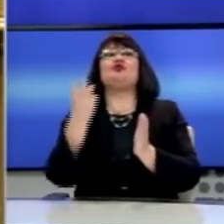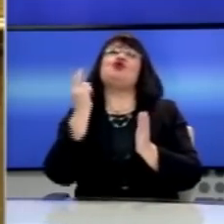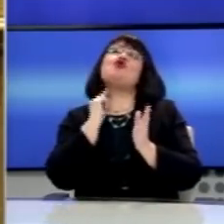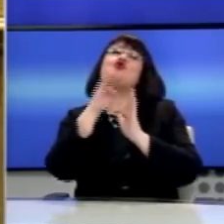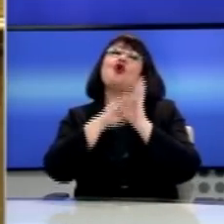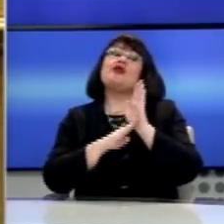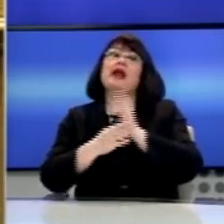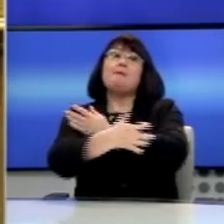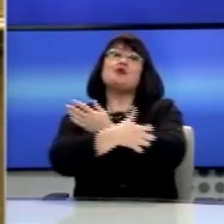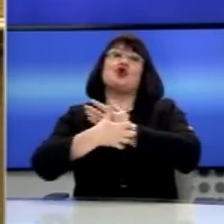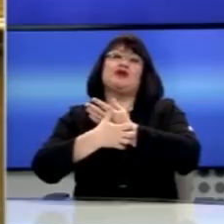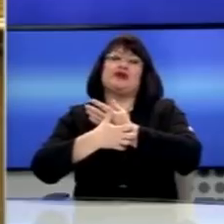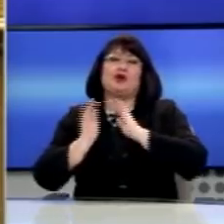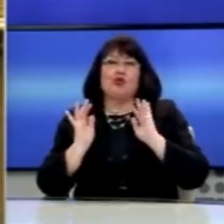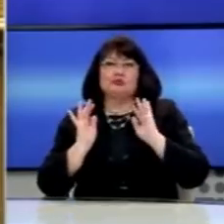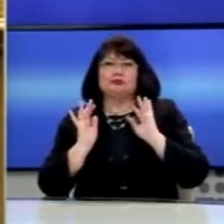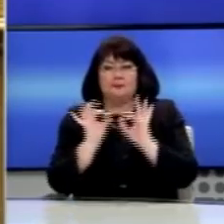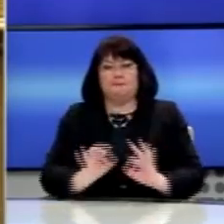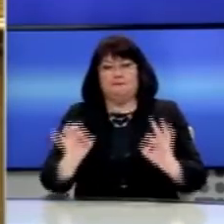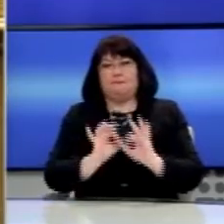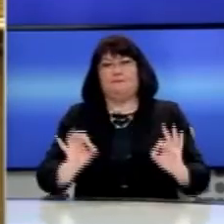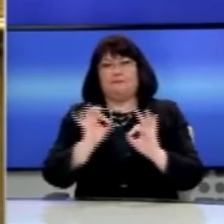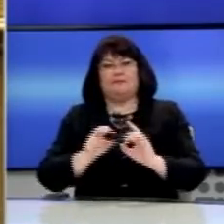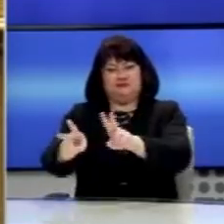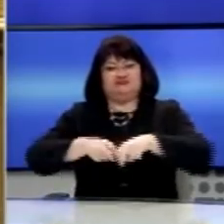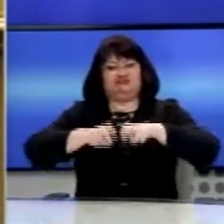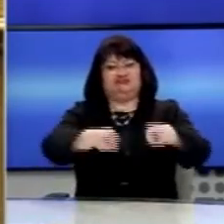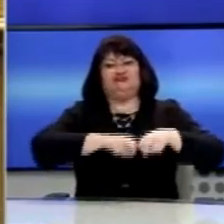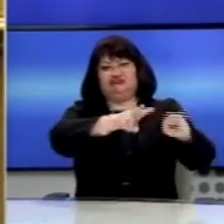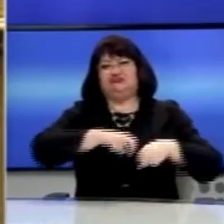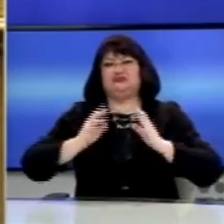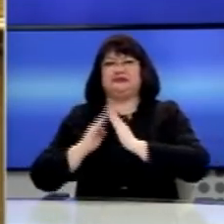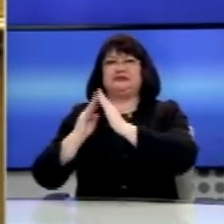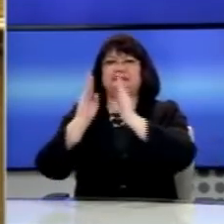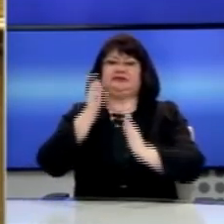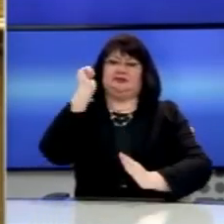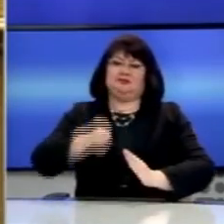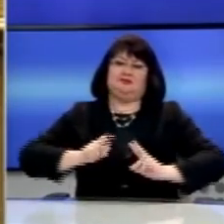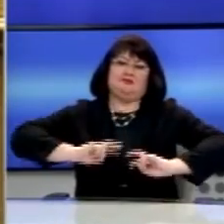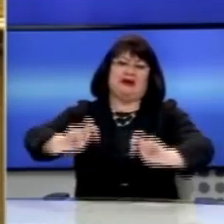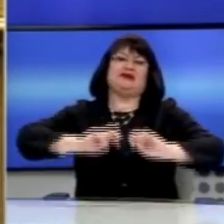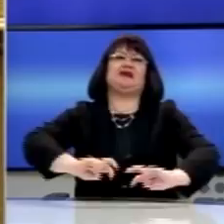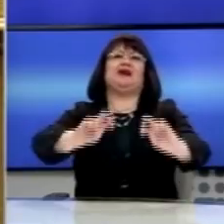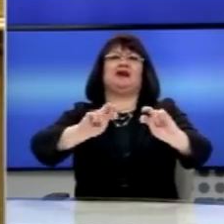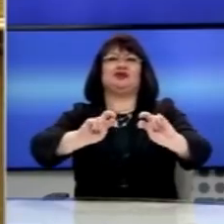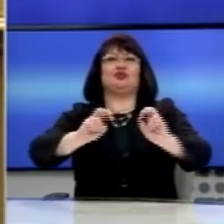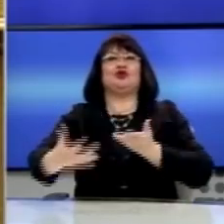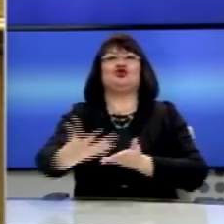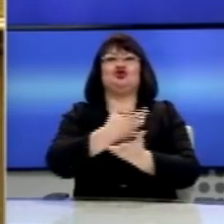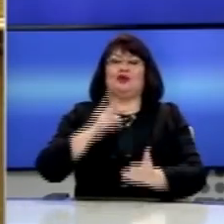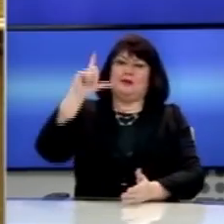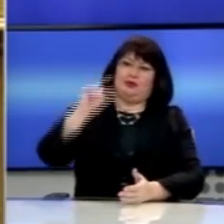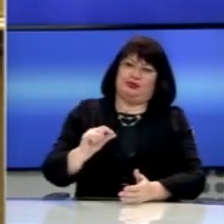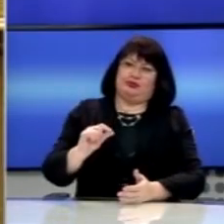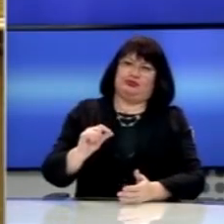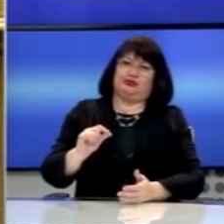κώδικα, προετοιμάζοντας μαζικά κατασχέσεις και πληστηριασμούς, δεσμεύοντας ακόμα και μέρος του εισοδήματος για να